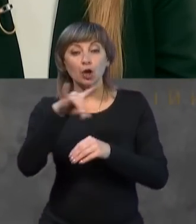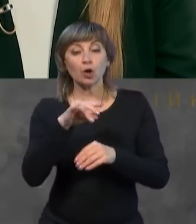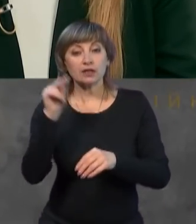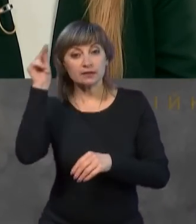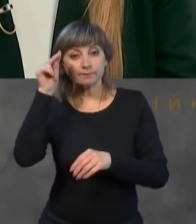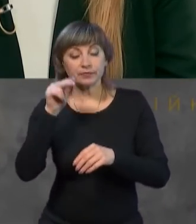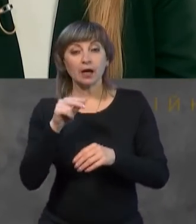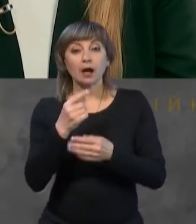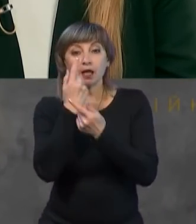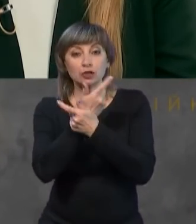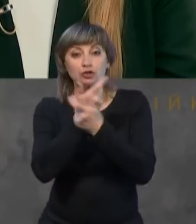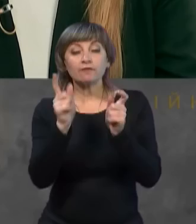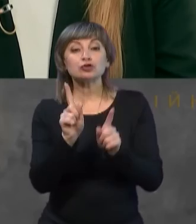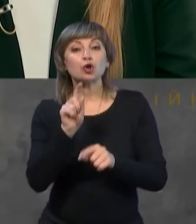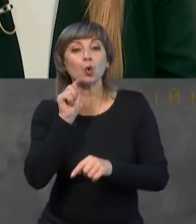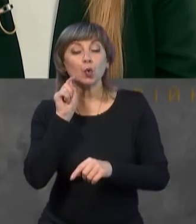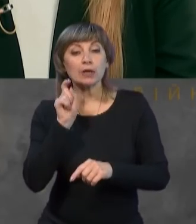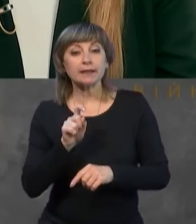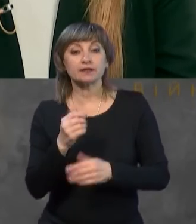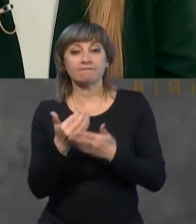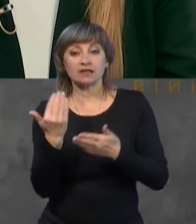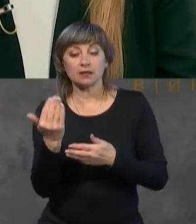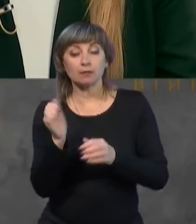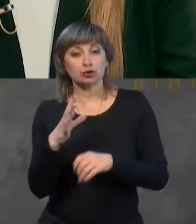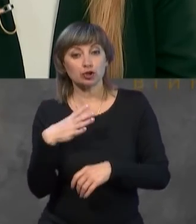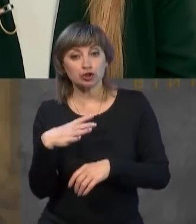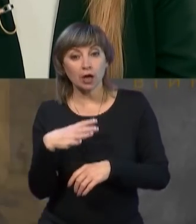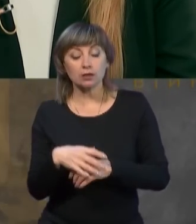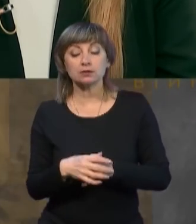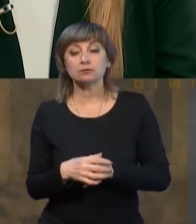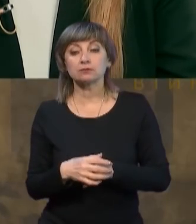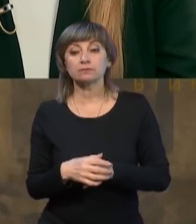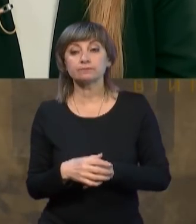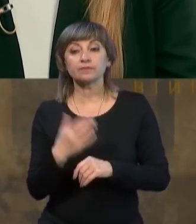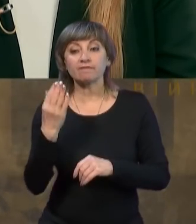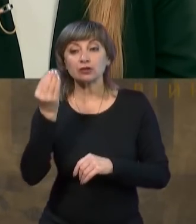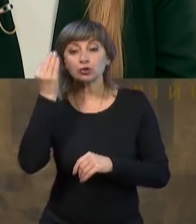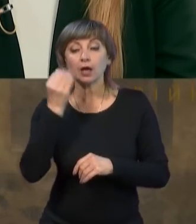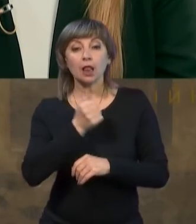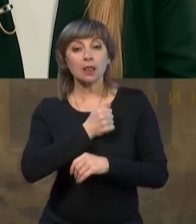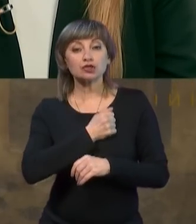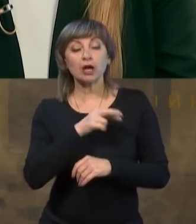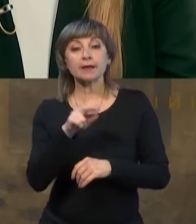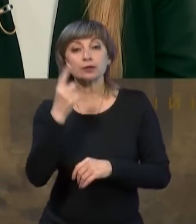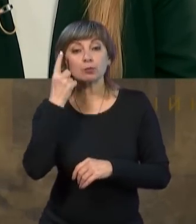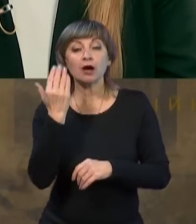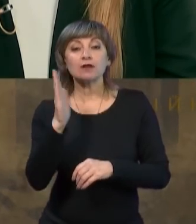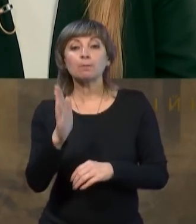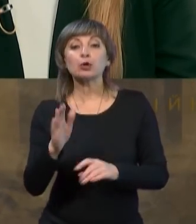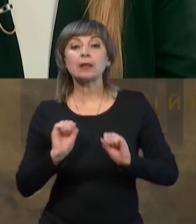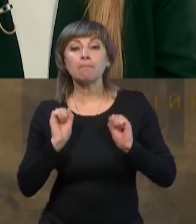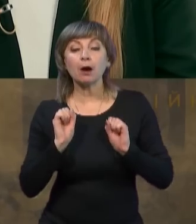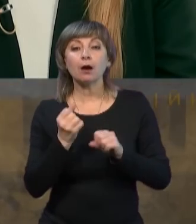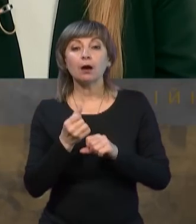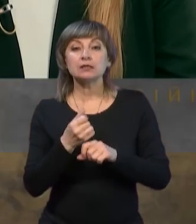навчання анонсували. Чого Україні від них можна чекати, на вашу думку? Ну, на жаль, я думаю, що вони будуть намагатися